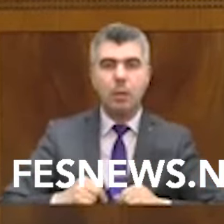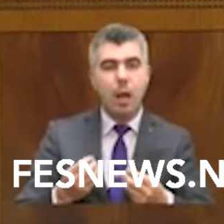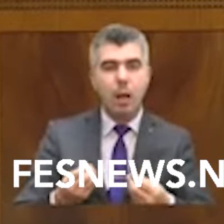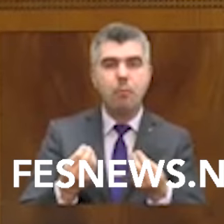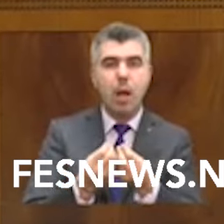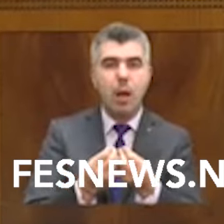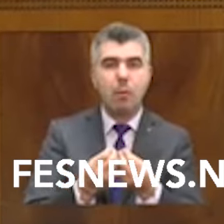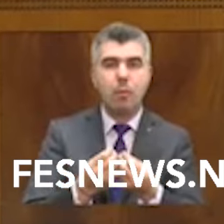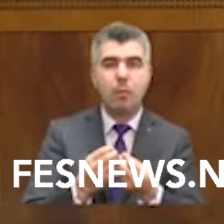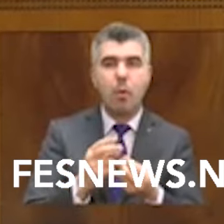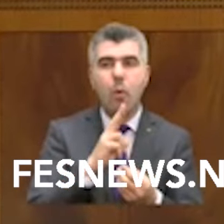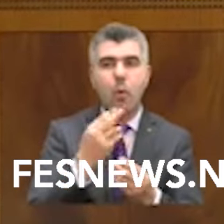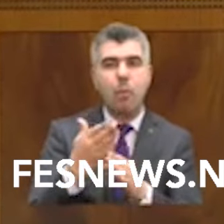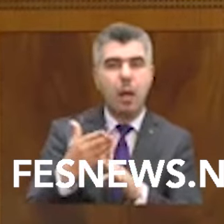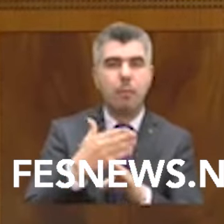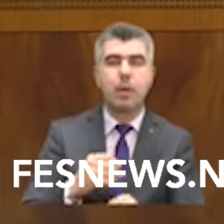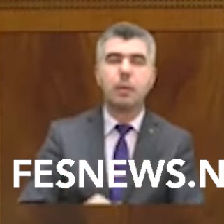ديالكم.